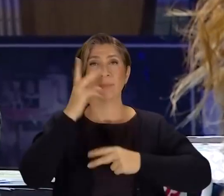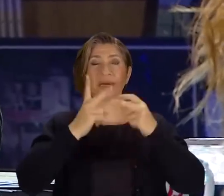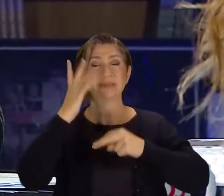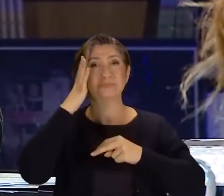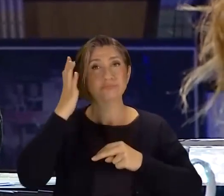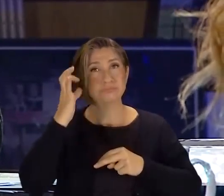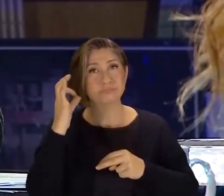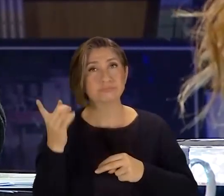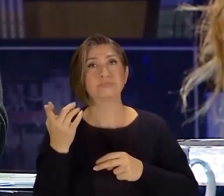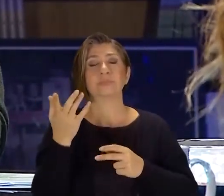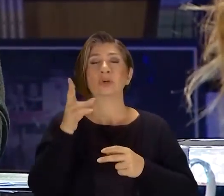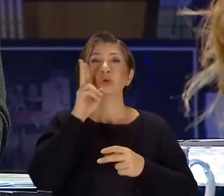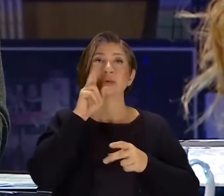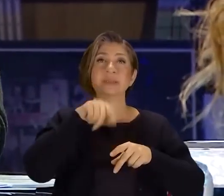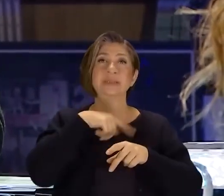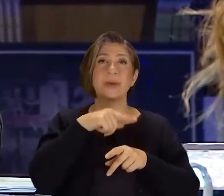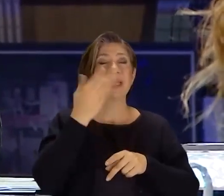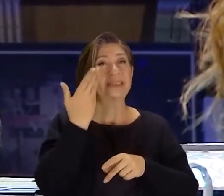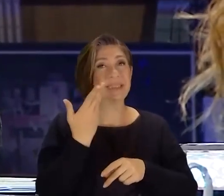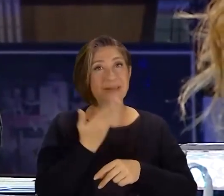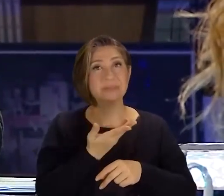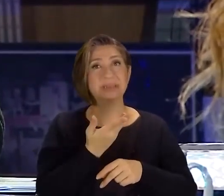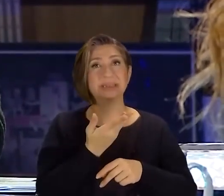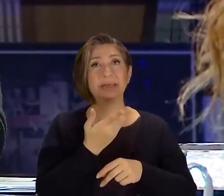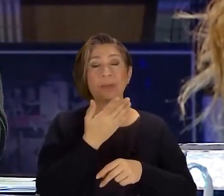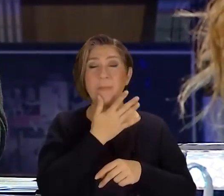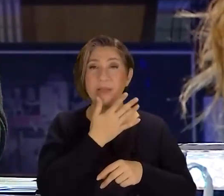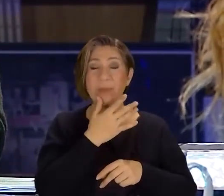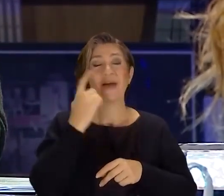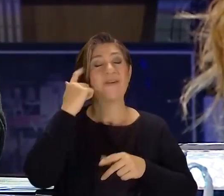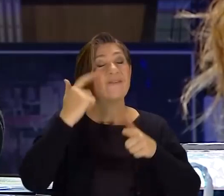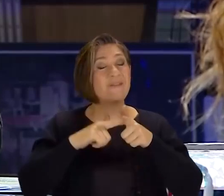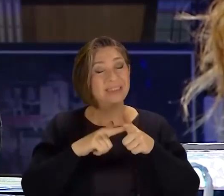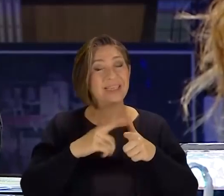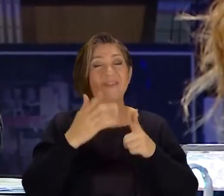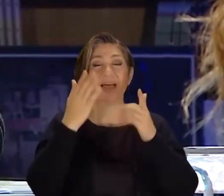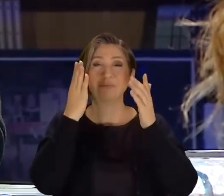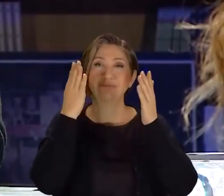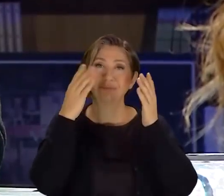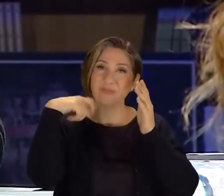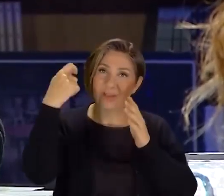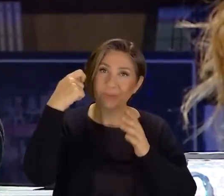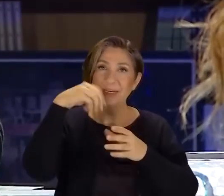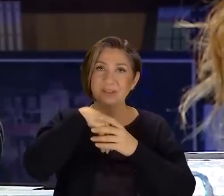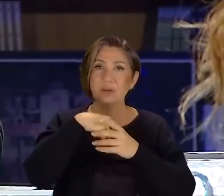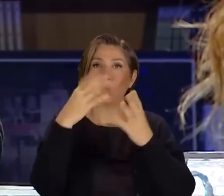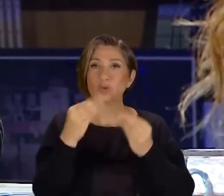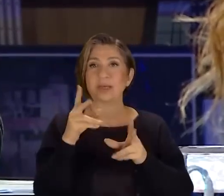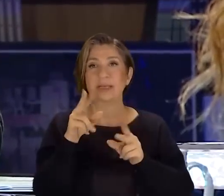filozoflarca, kimi işte son zamanlarda izlediğimiz bilime ve felsefeye dayanan kimi filmlerde söylendiği